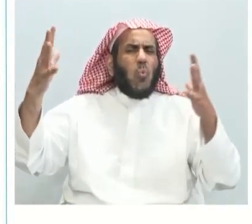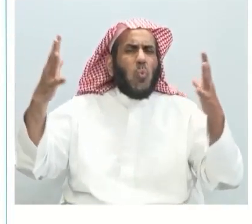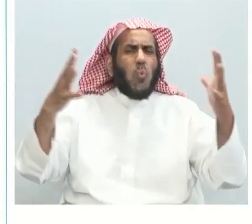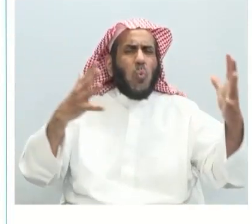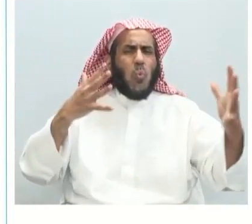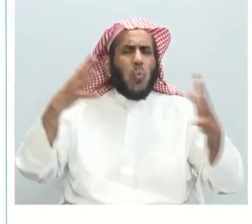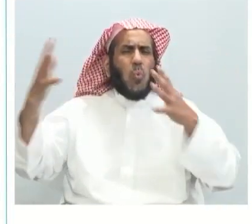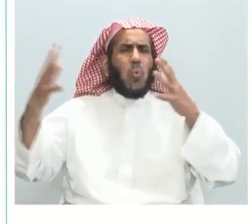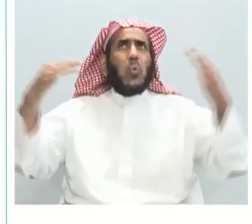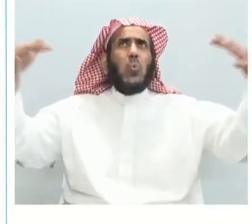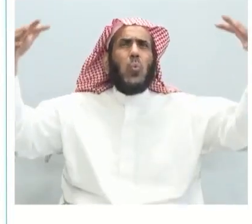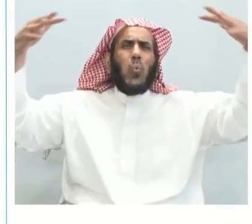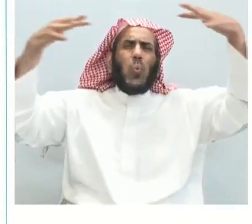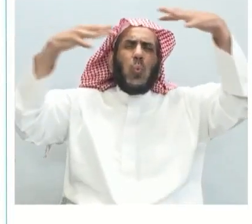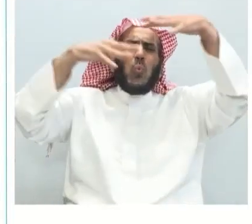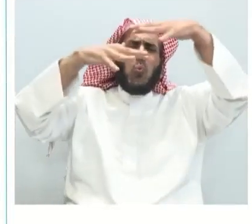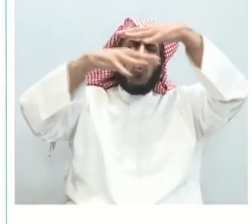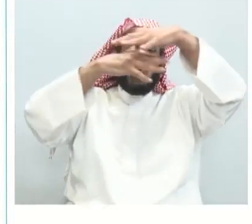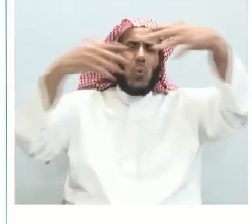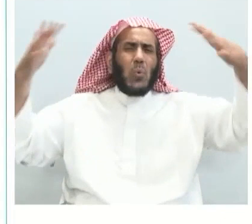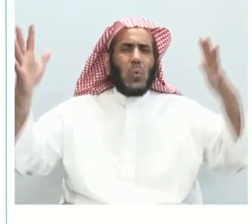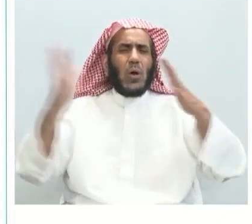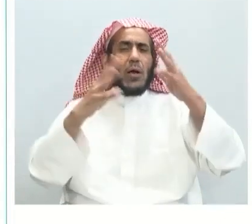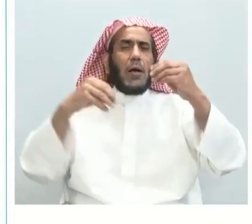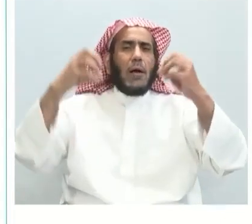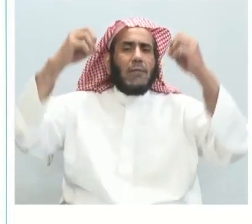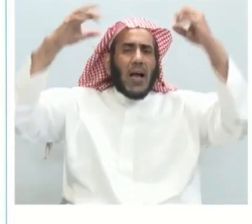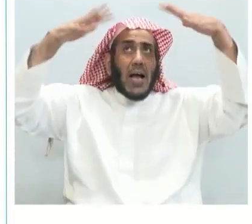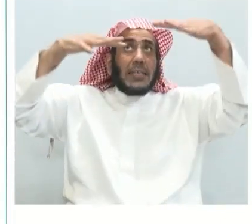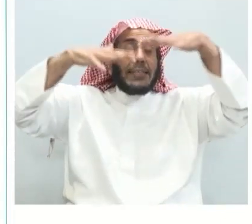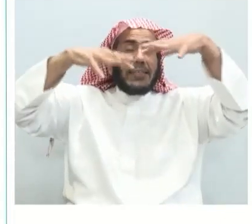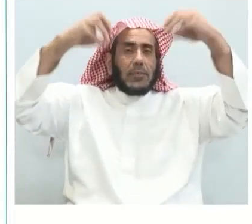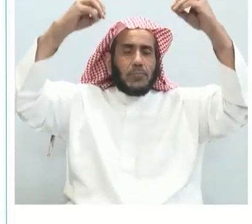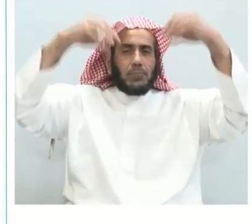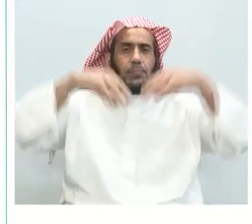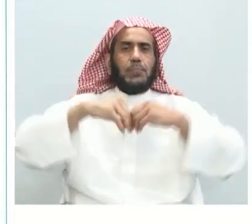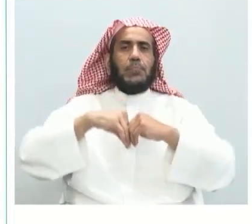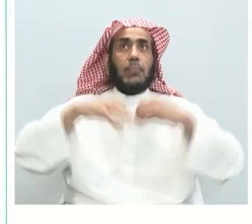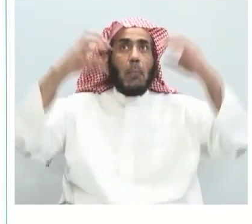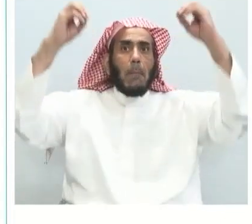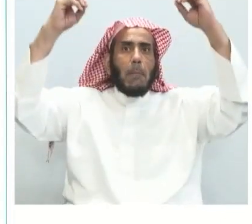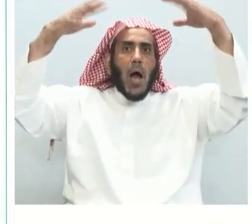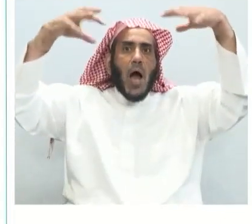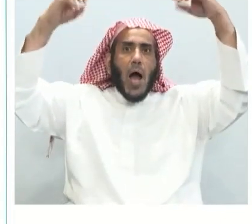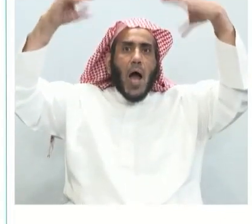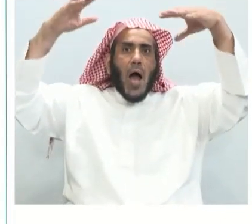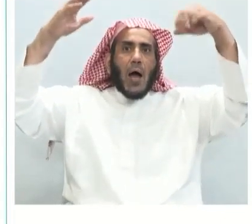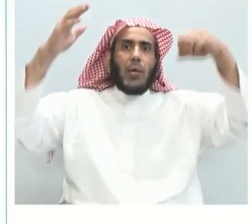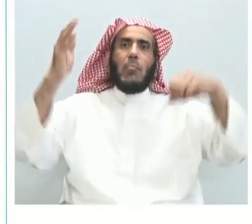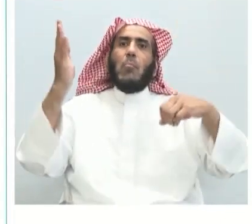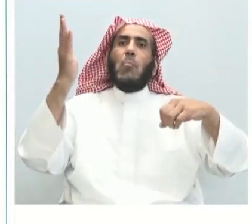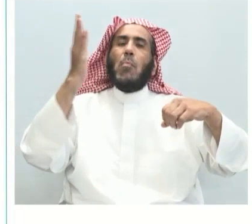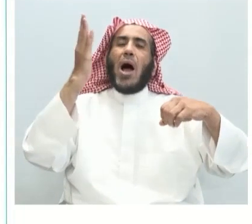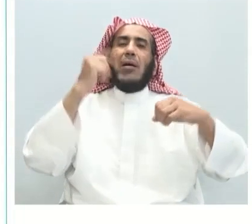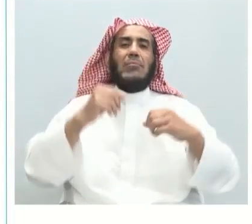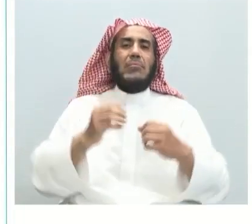لواقح فانزلنا من السماء ماء